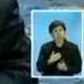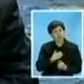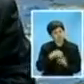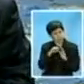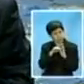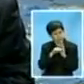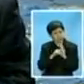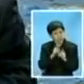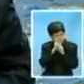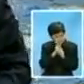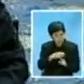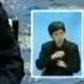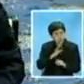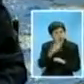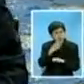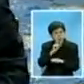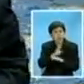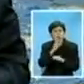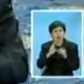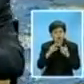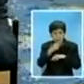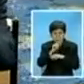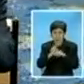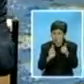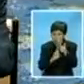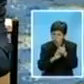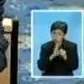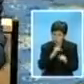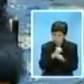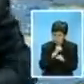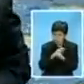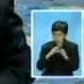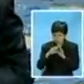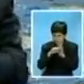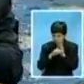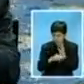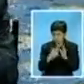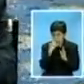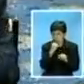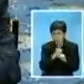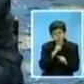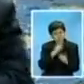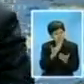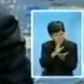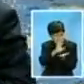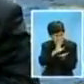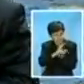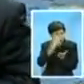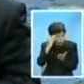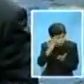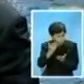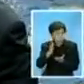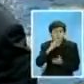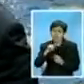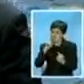าระผมก็อยากจะฝากท่านประธานบอกท่านรองประธานด้วยว่าเพื่อให้คุมอยู่ในกลไกนี้เราคุยเชื่อเรื่องงบประมาณและพรุ่งนี้ว่ากันเ